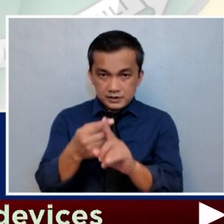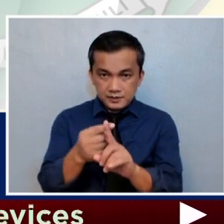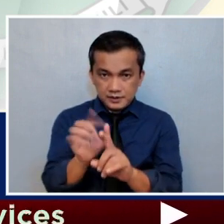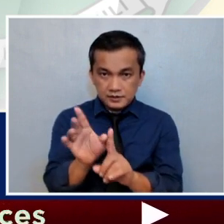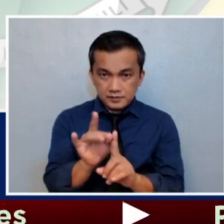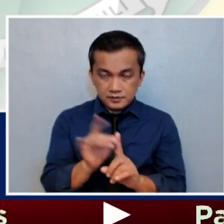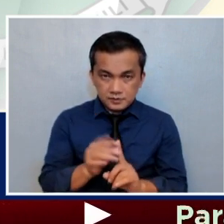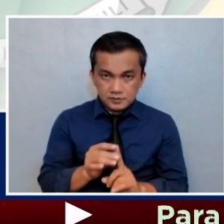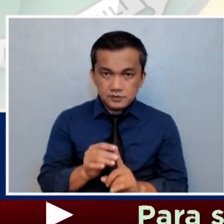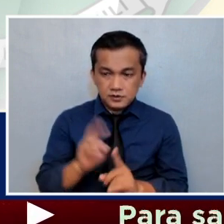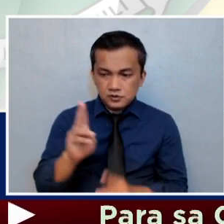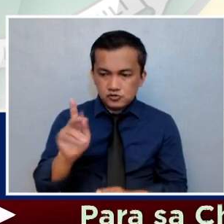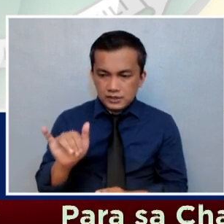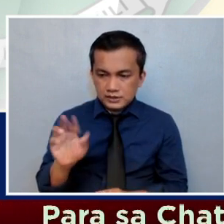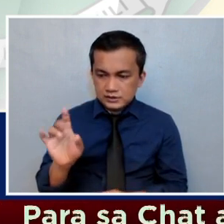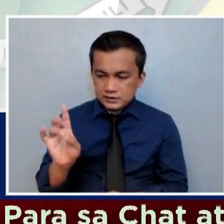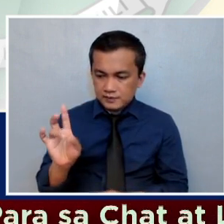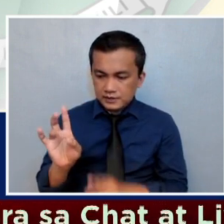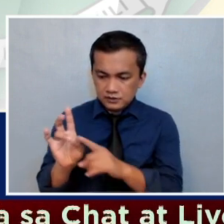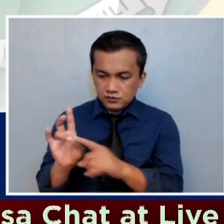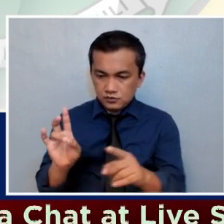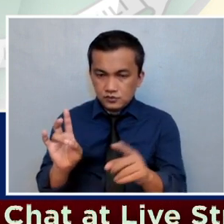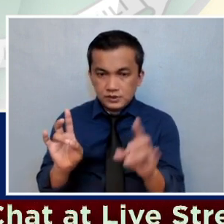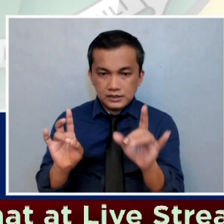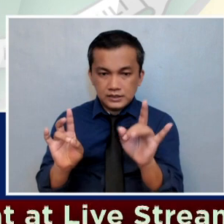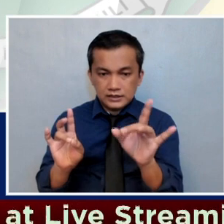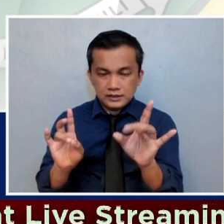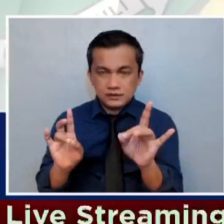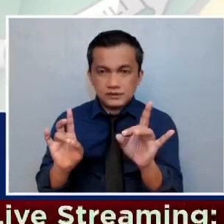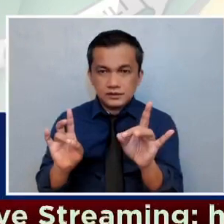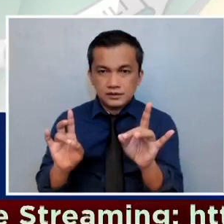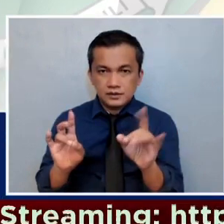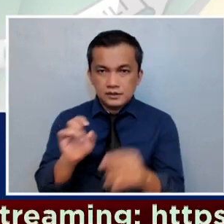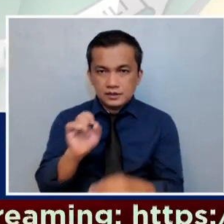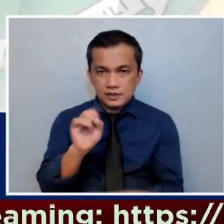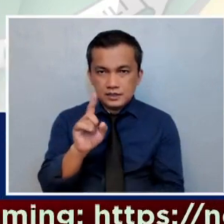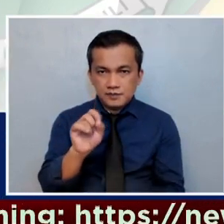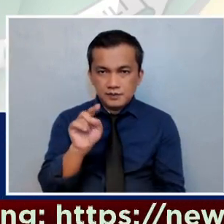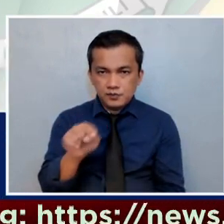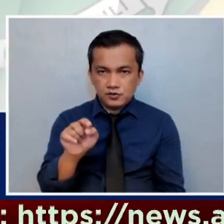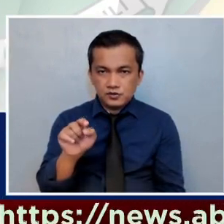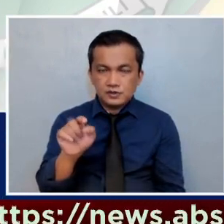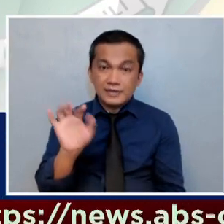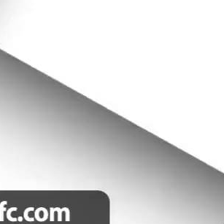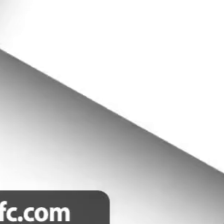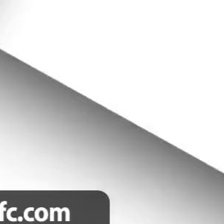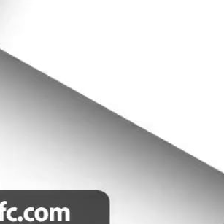July 17 hanggang July 18 ay nasa 11.9%.